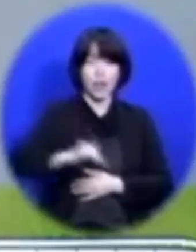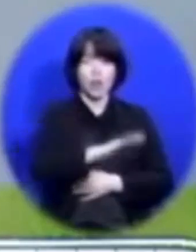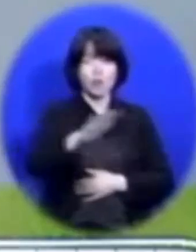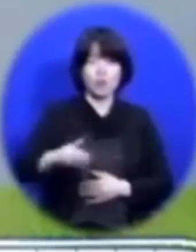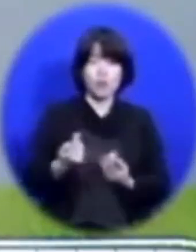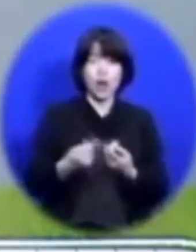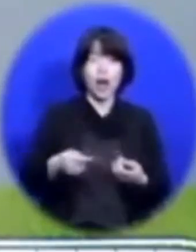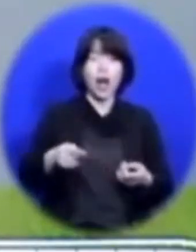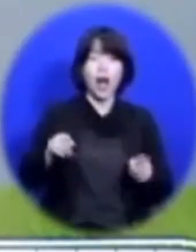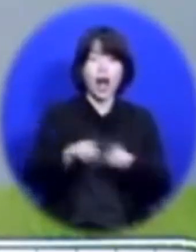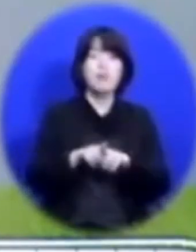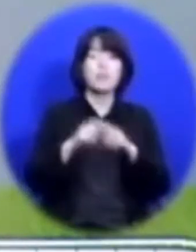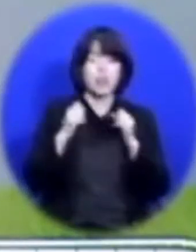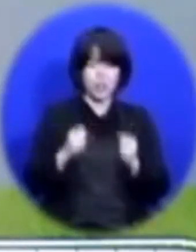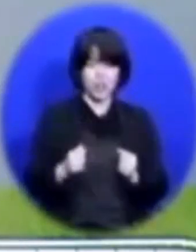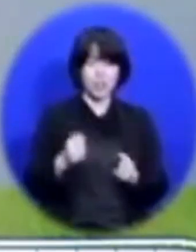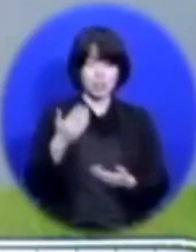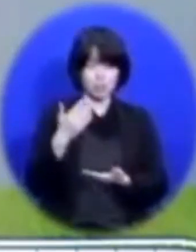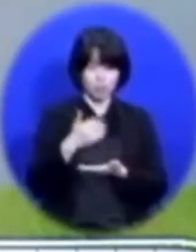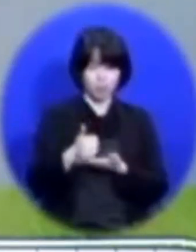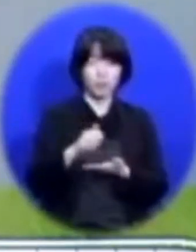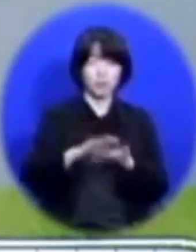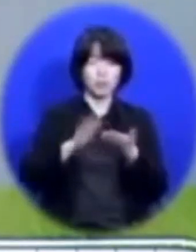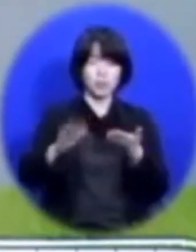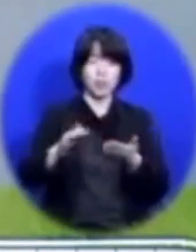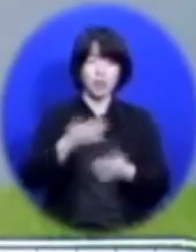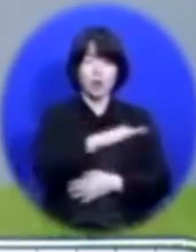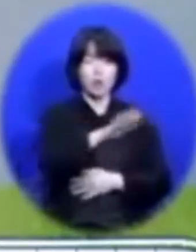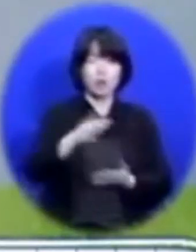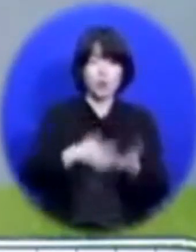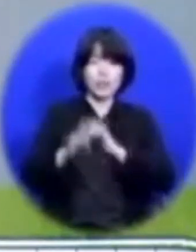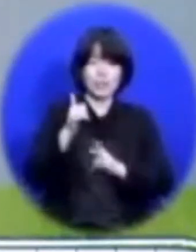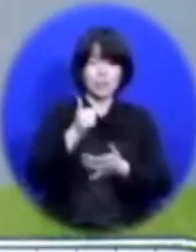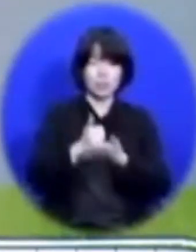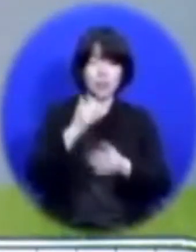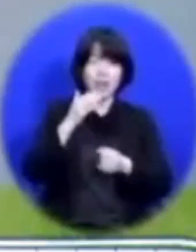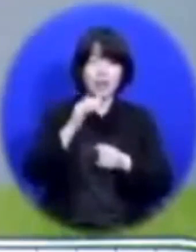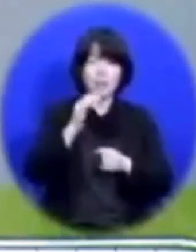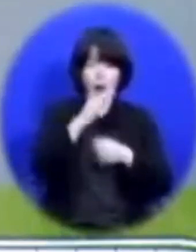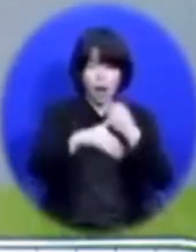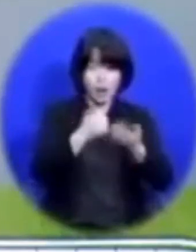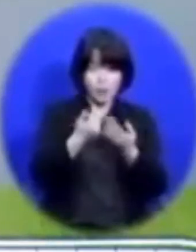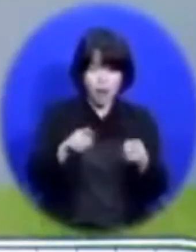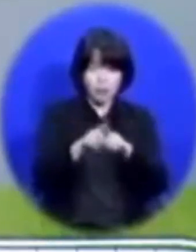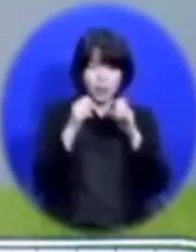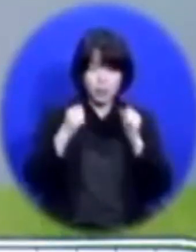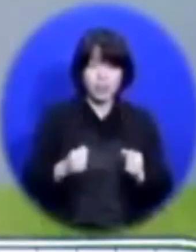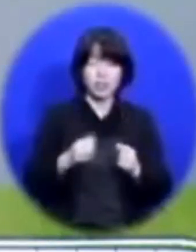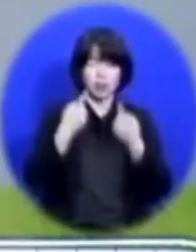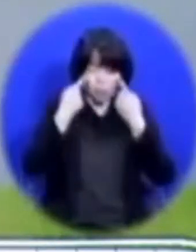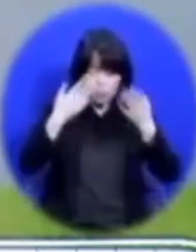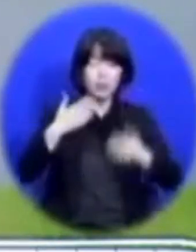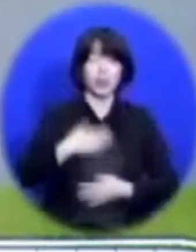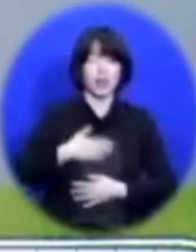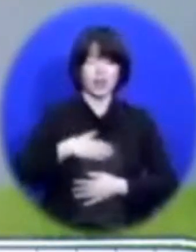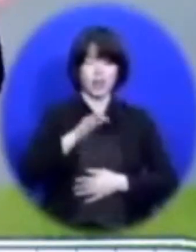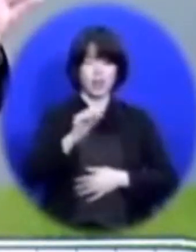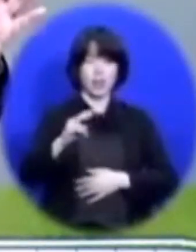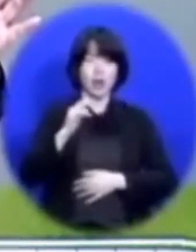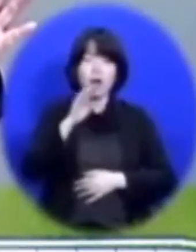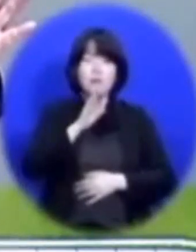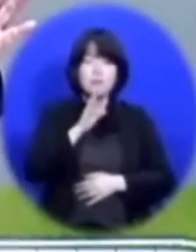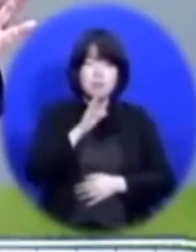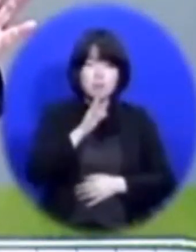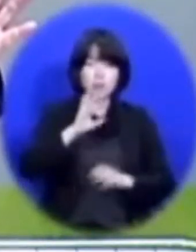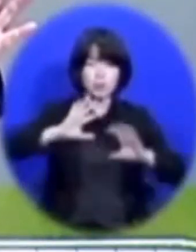.그분은 우리와함께계시는분입니다.우리가 예수님이임마누엘이심을분명히알게될때에야비로소이세상에서 어떤